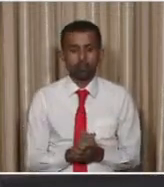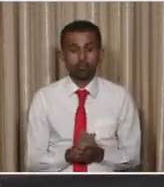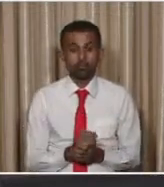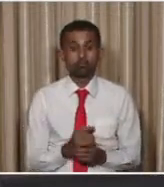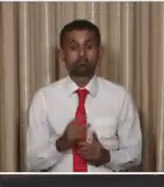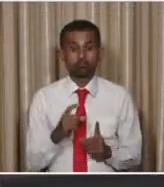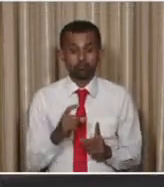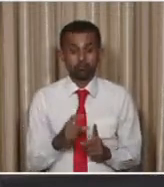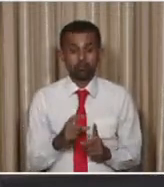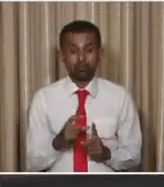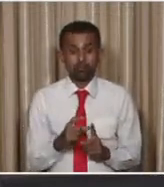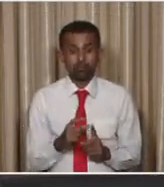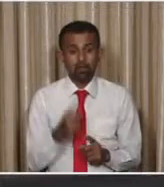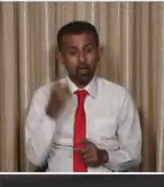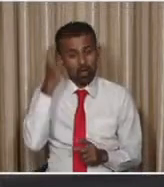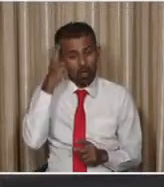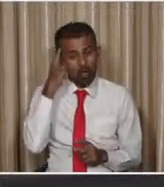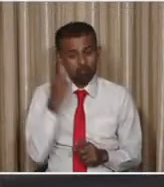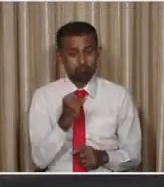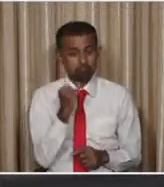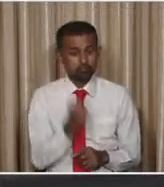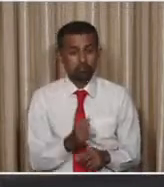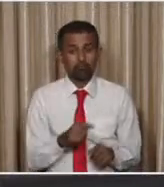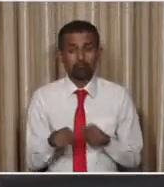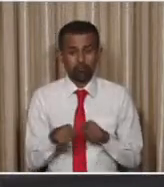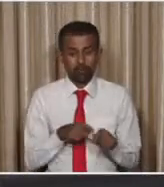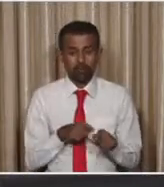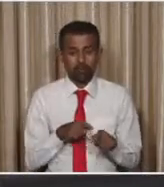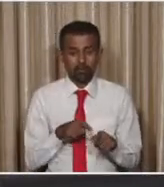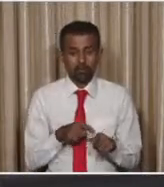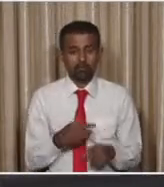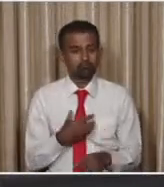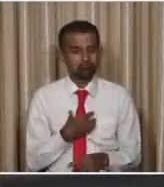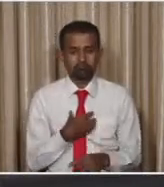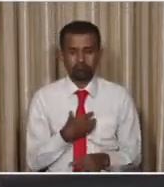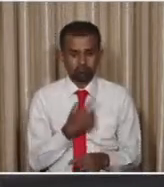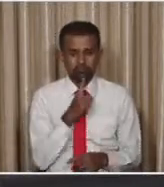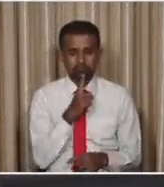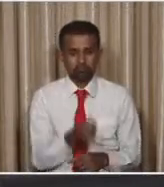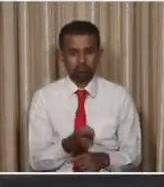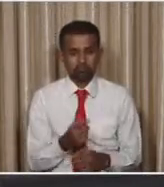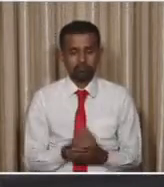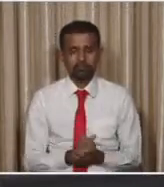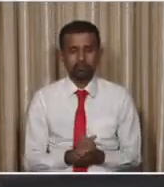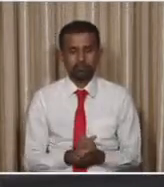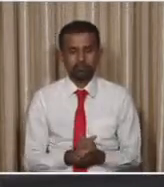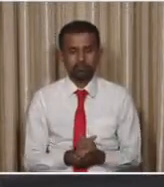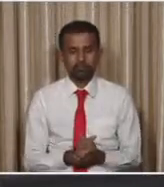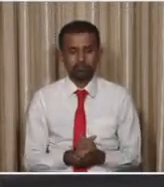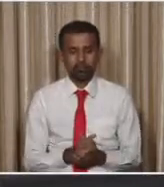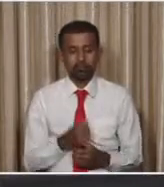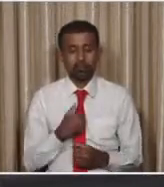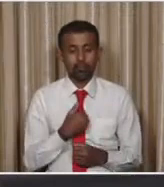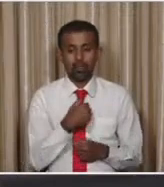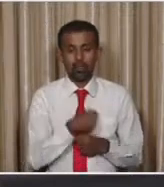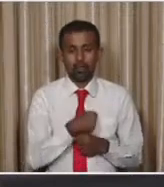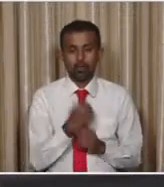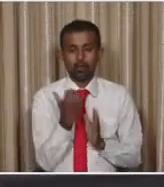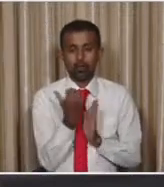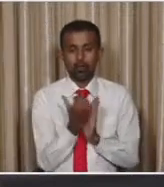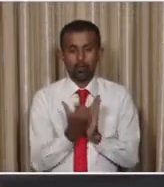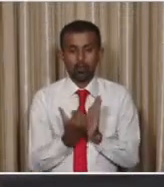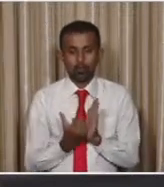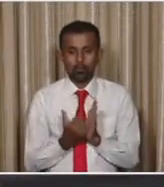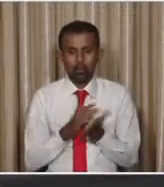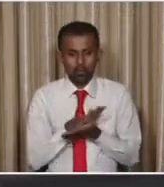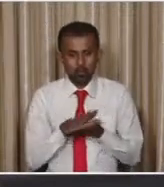බරපතල විදිහට කළු පැල්ලමක් එකතු කළා කියන එක මේ වෙලාවේ බොහොම කනගාටුවෙන් කියන්න ඕනේ. අපේ ආණ්ඩු ක්‍රම ව්‍යවස්ථාවේ